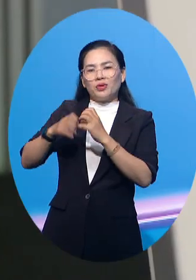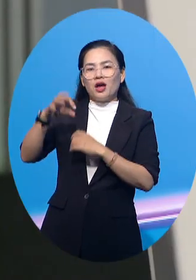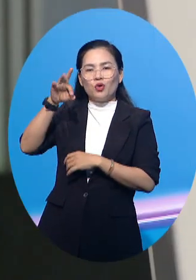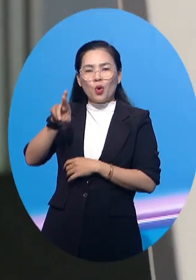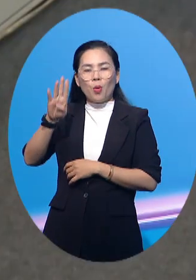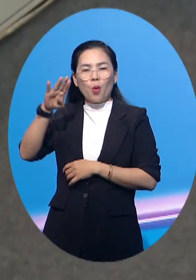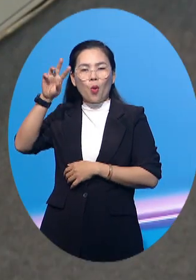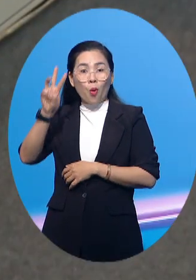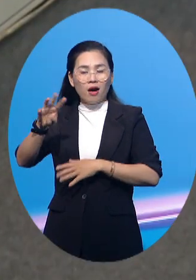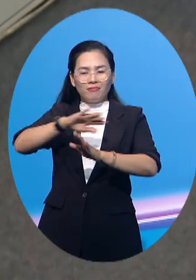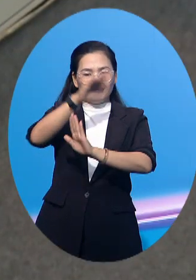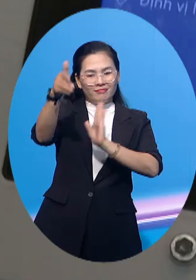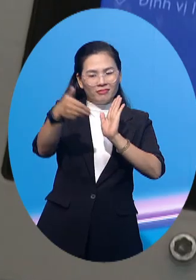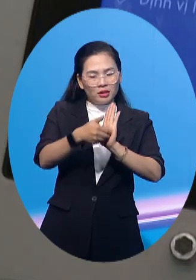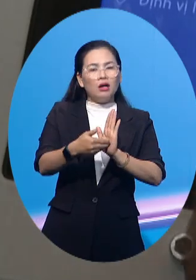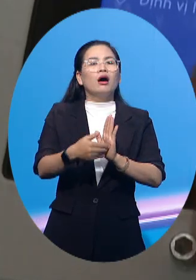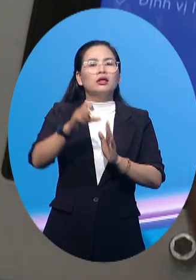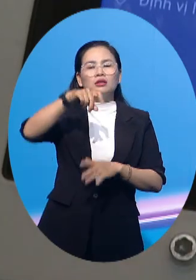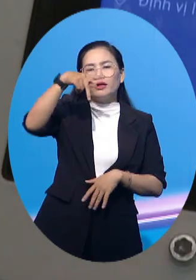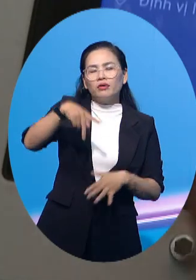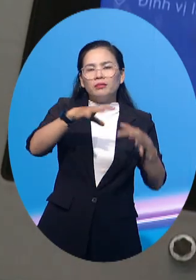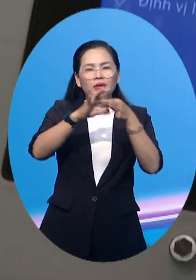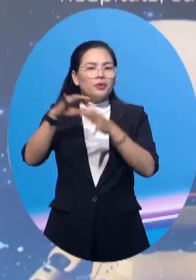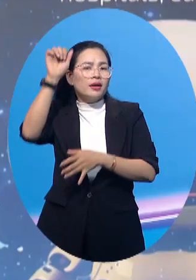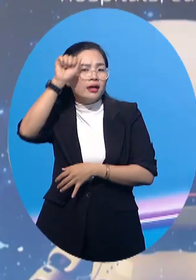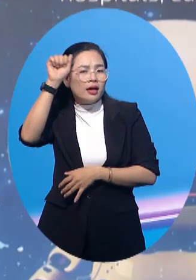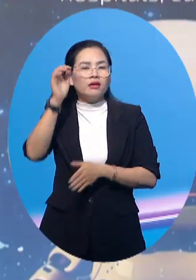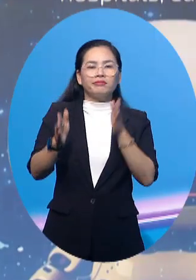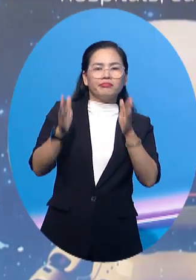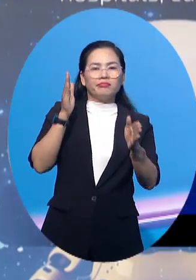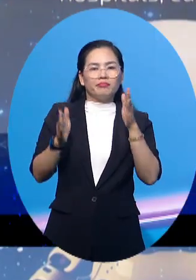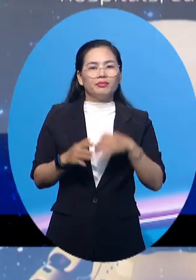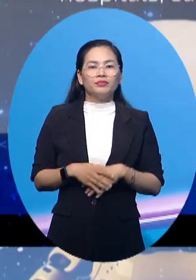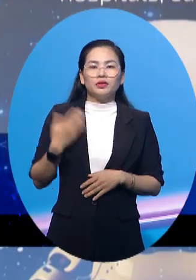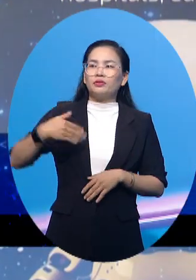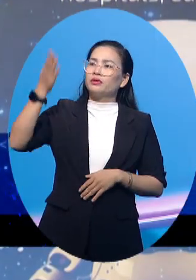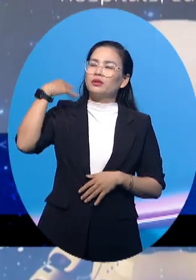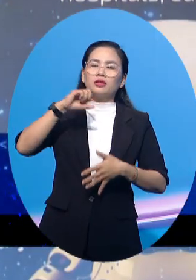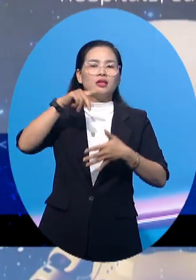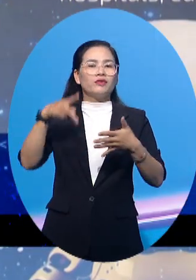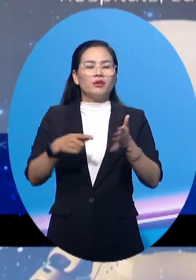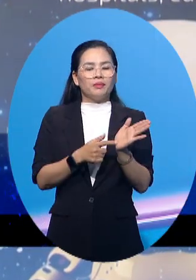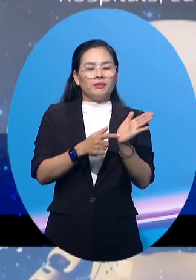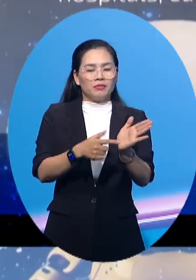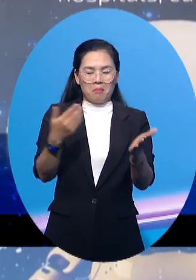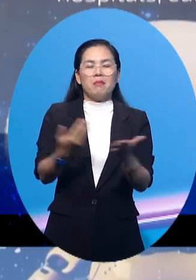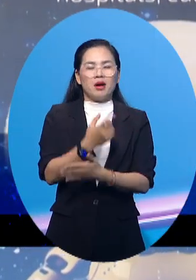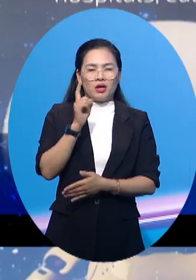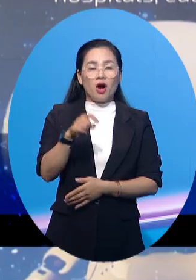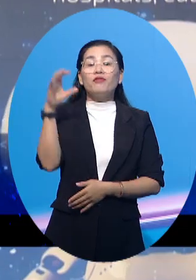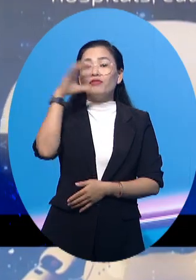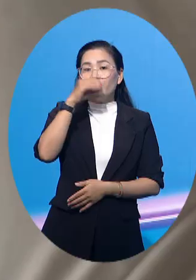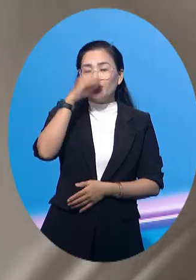pháp tiên tiến trong lĩnh vực trí tuệ nhân tạo AI và robot. Ngoài các cái sản phẩm trước đây thì chúng tôi cũng mang đến các cái sản phẩm mới như